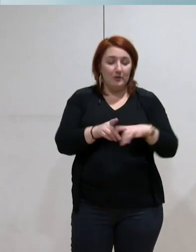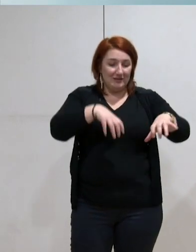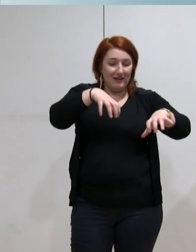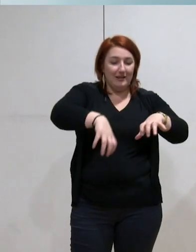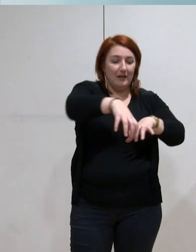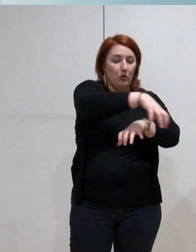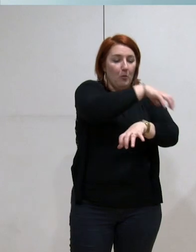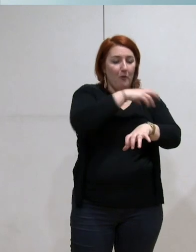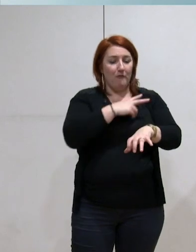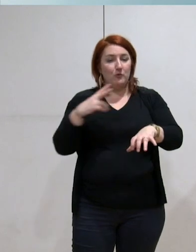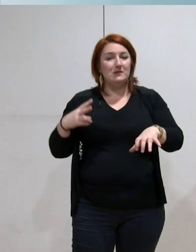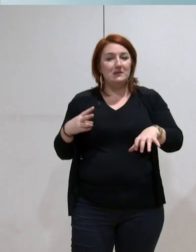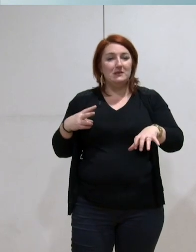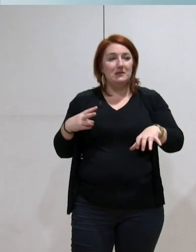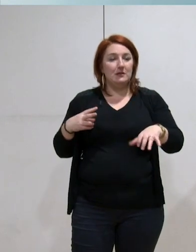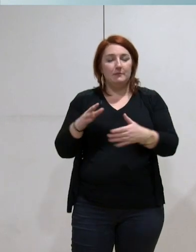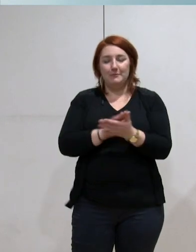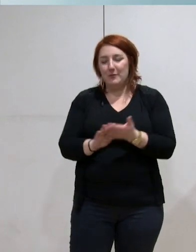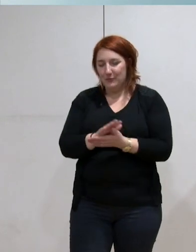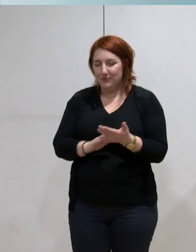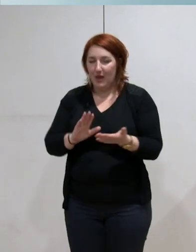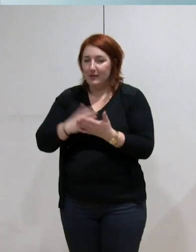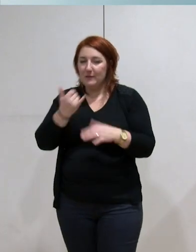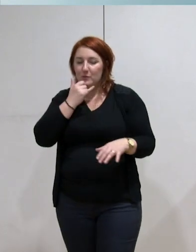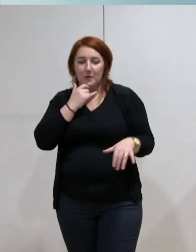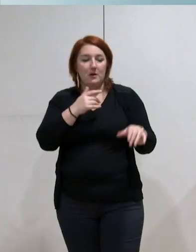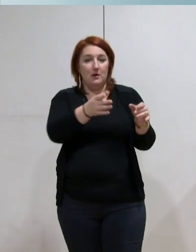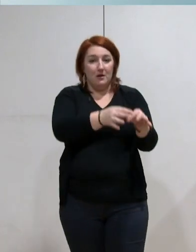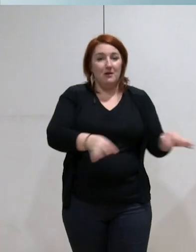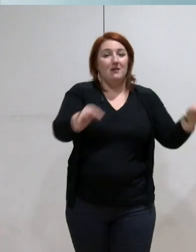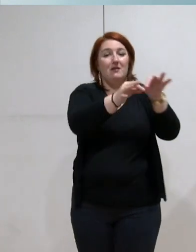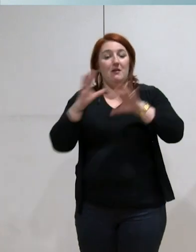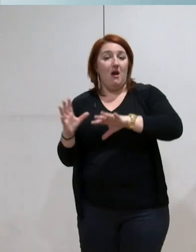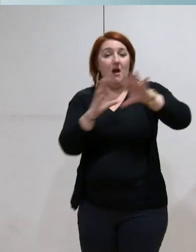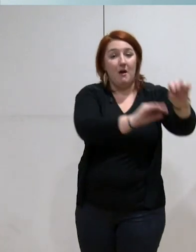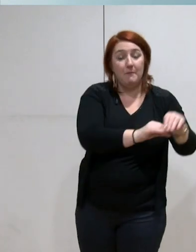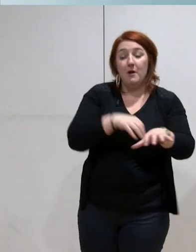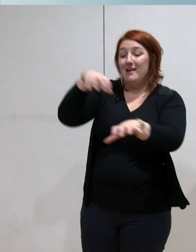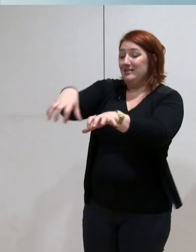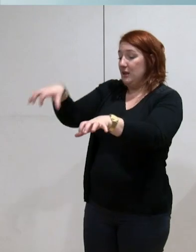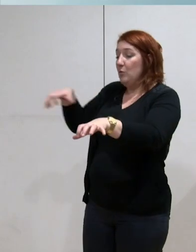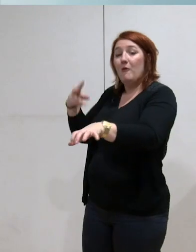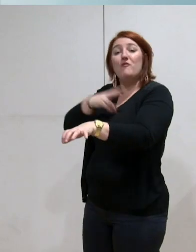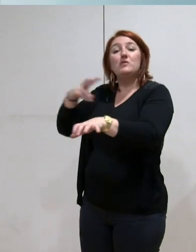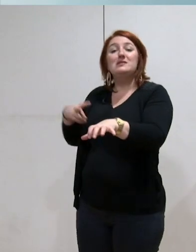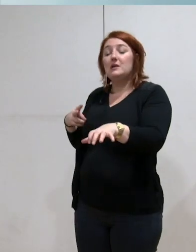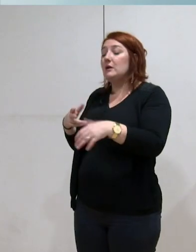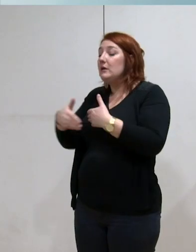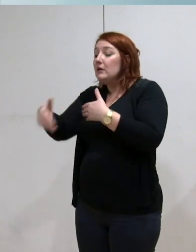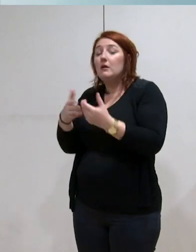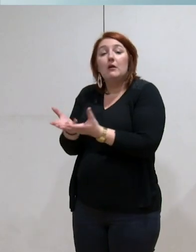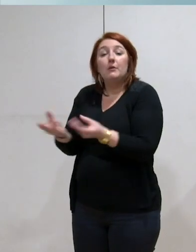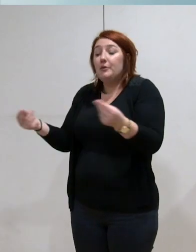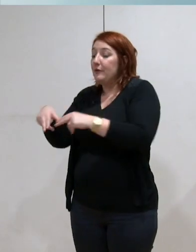bâtiments que nous entendons libérer vendre ou pas pour en faire quelque chose soit en terme de service